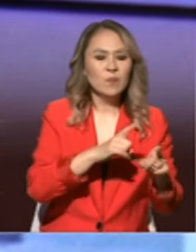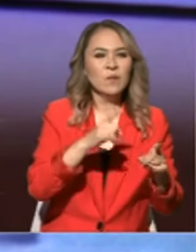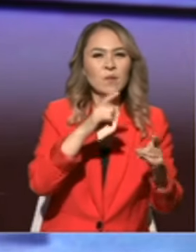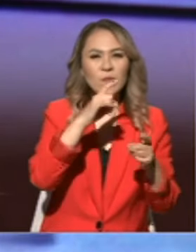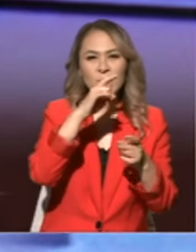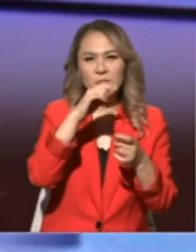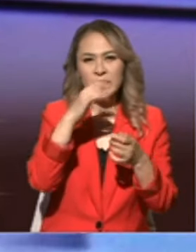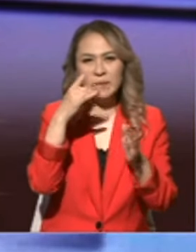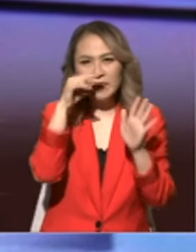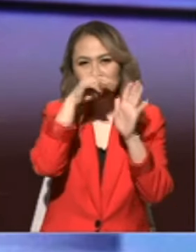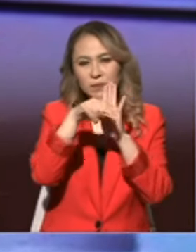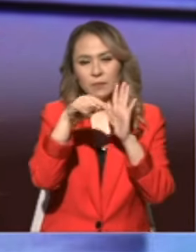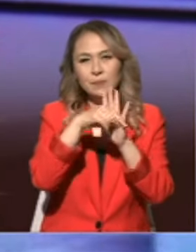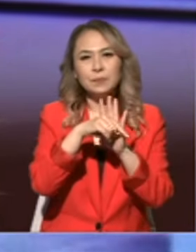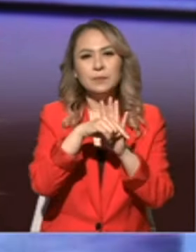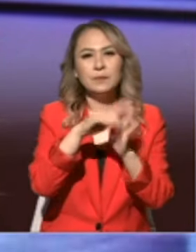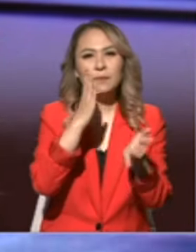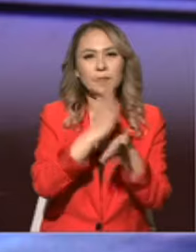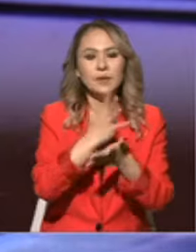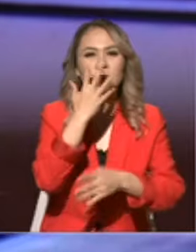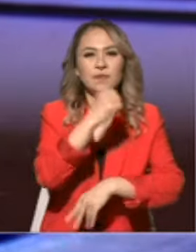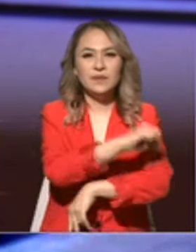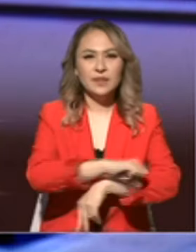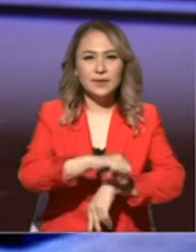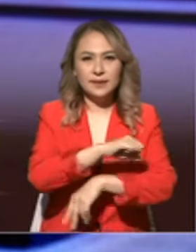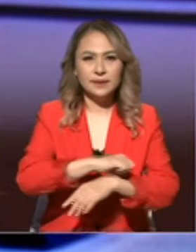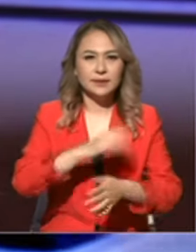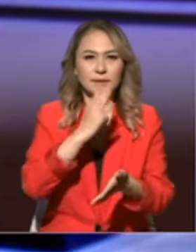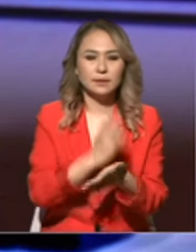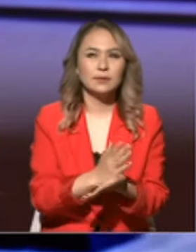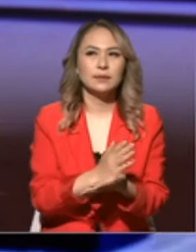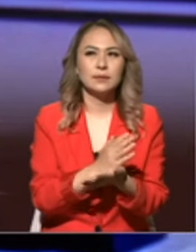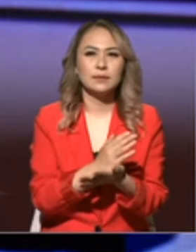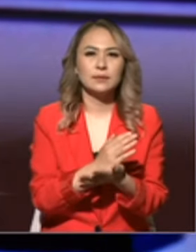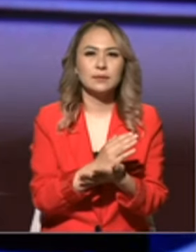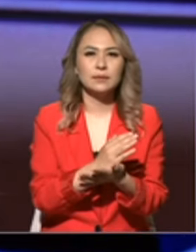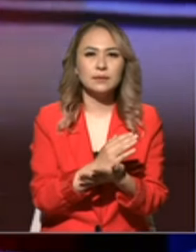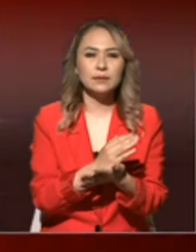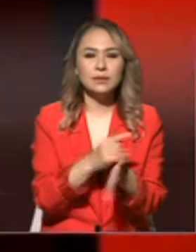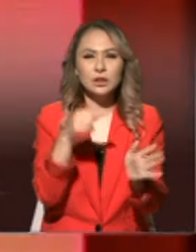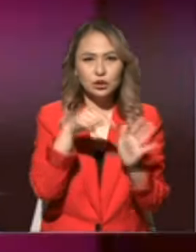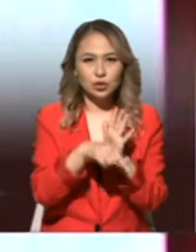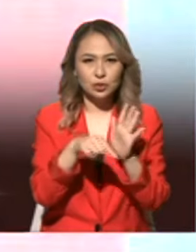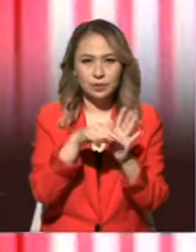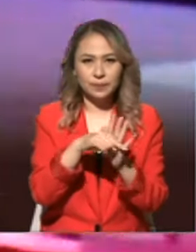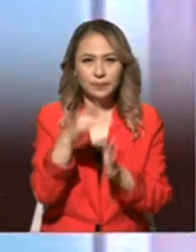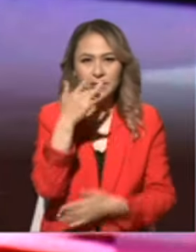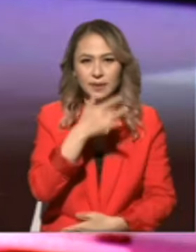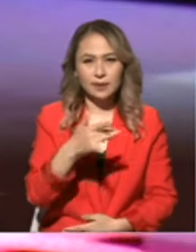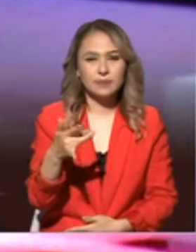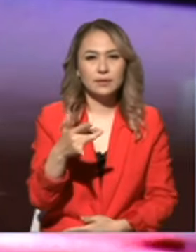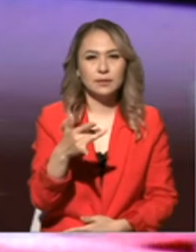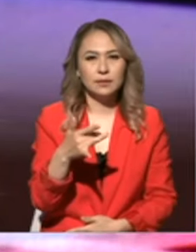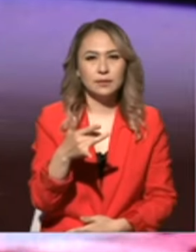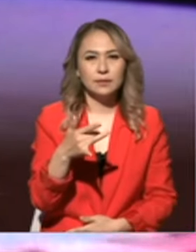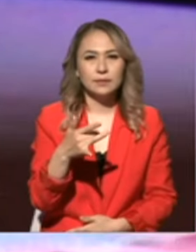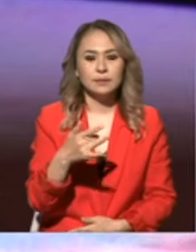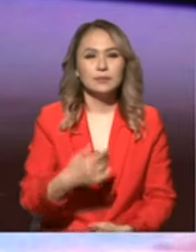Көшкін саясаты ол ішкі көшкін саясаты бар, сыртқы көші-қон саясаты бар. Ішкі саясатқа келетін болсақ,